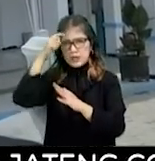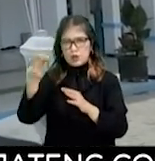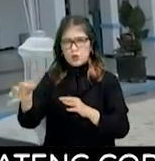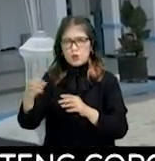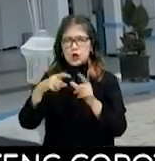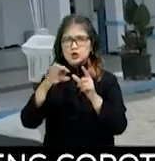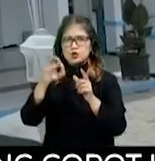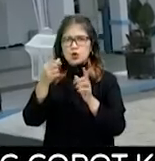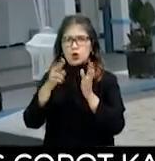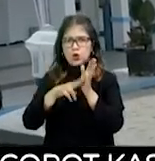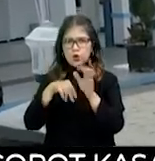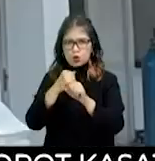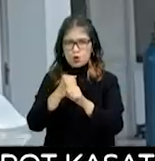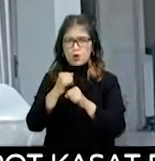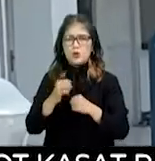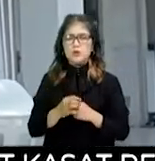Sorong mempunyai